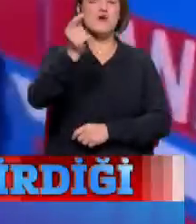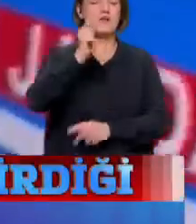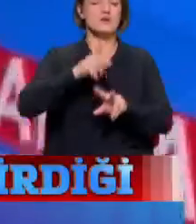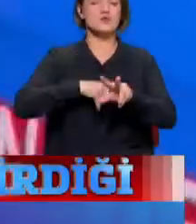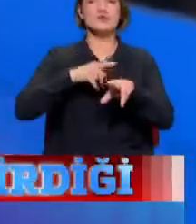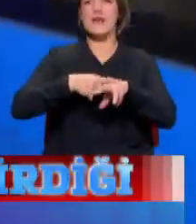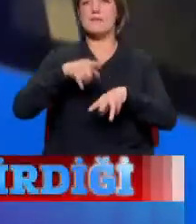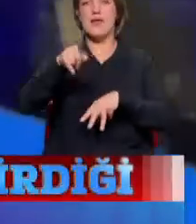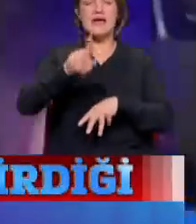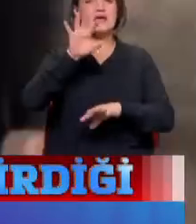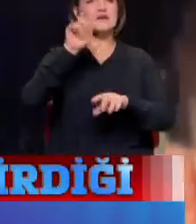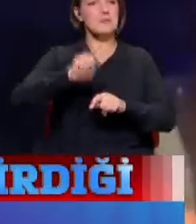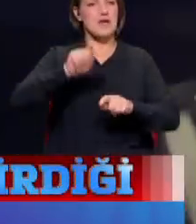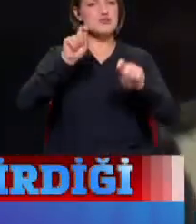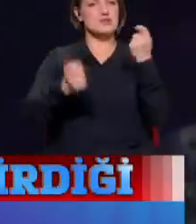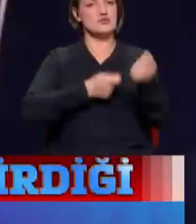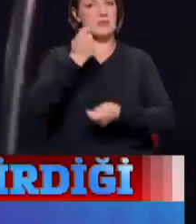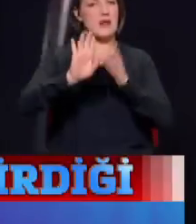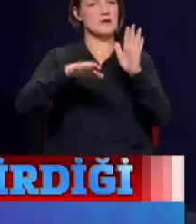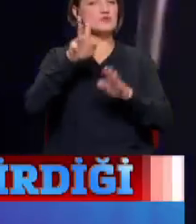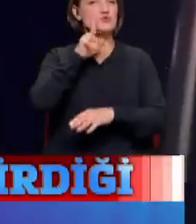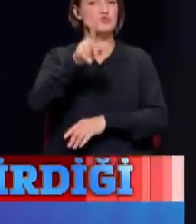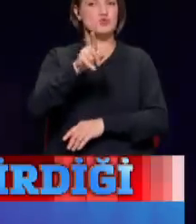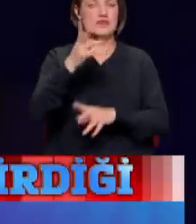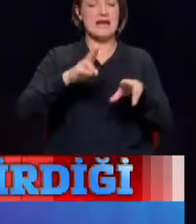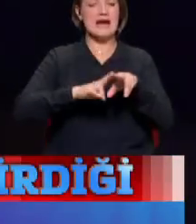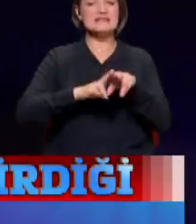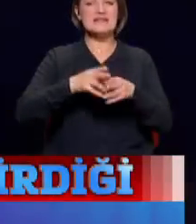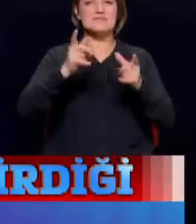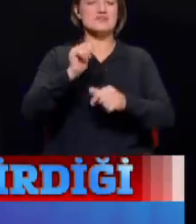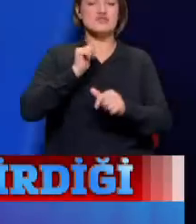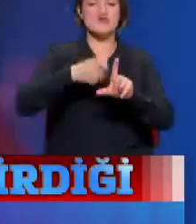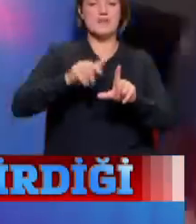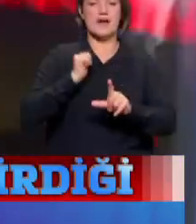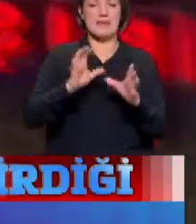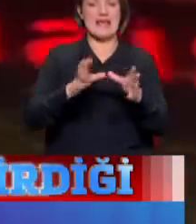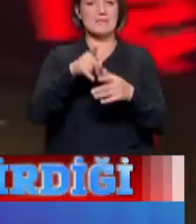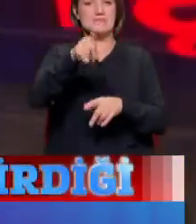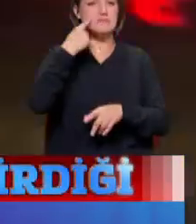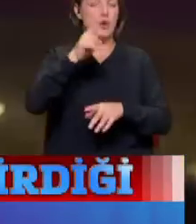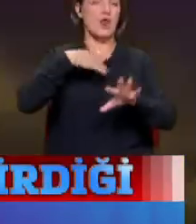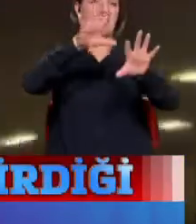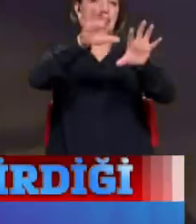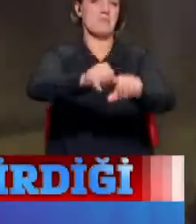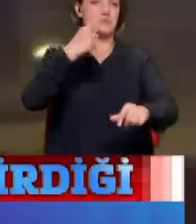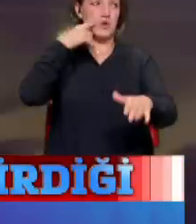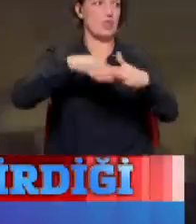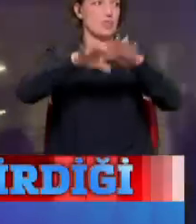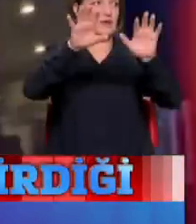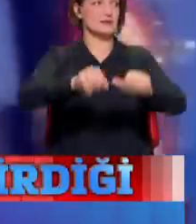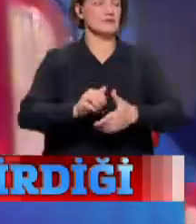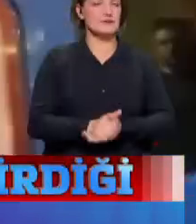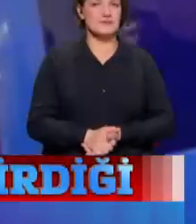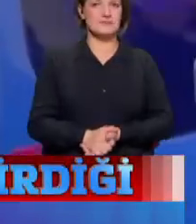Emre kaysa Yapılan çalışmalar sonucunda karaseki mevkiinde Jandarma ekipleri tarafından yakalandı gözaltına